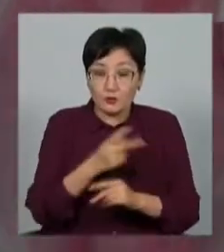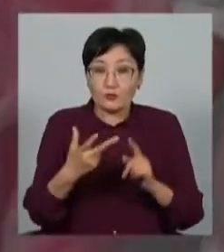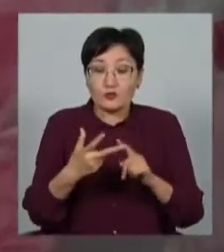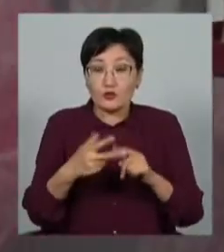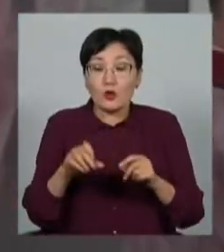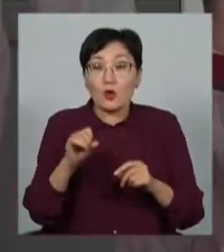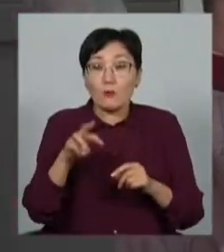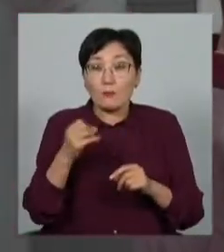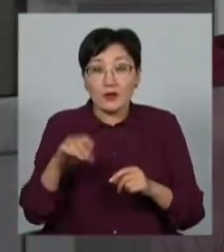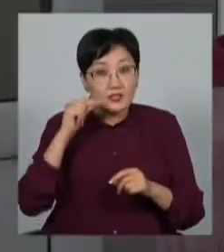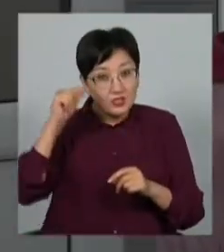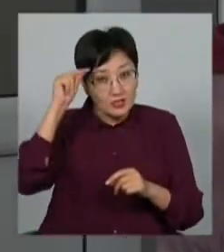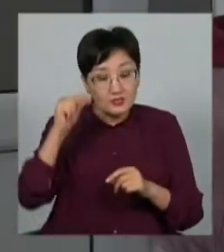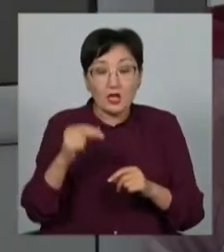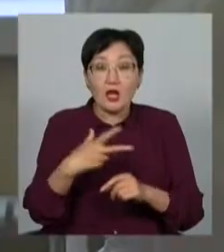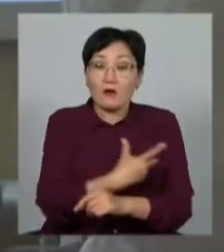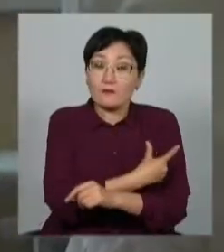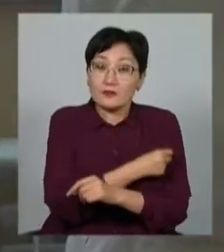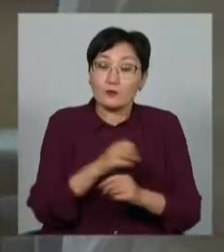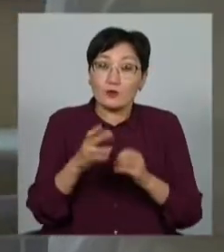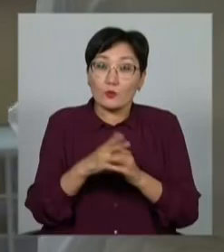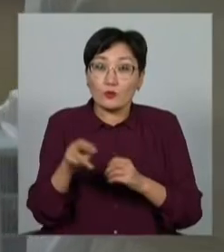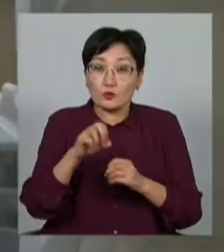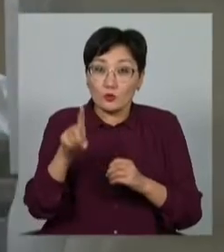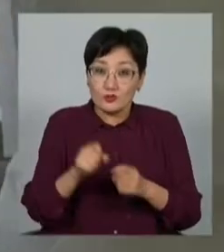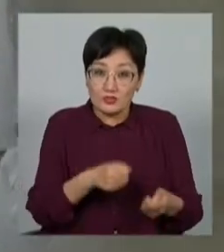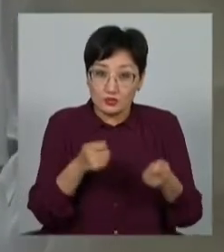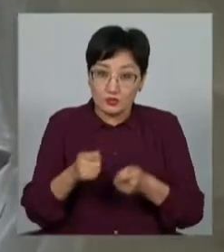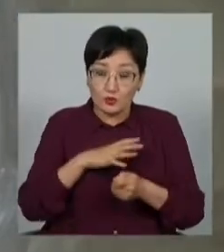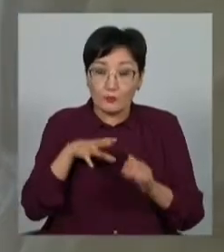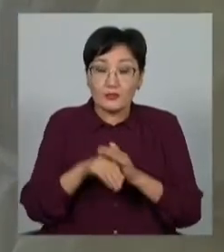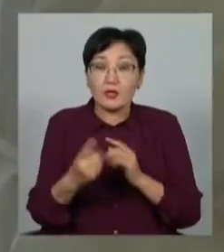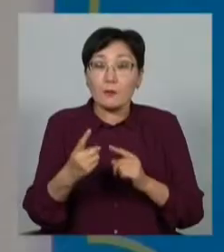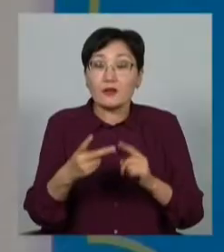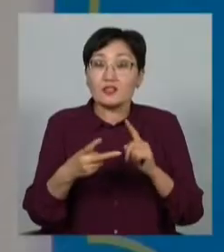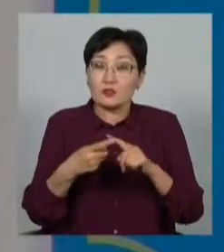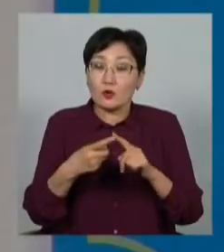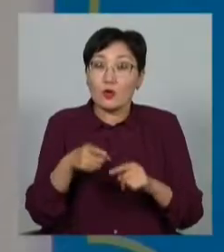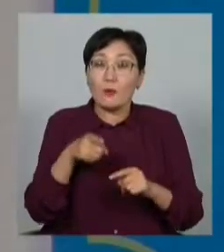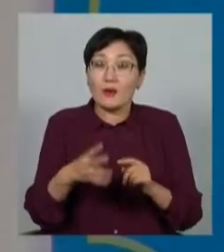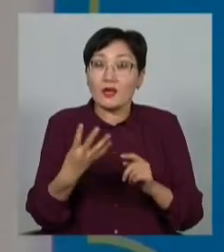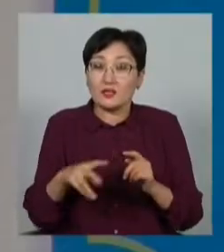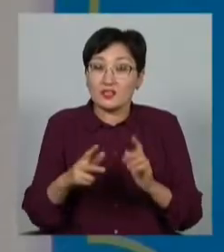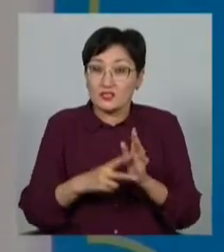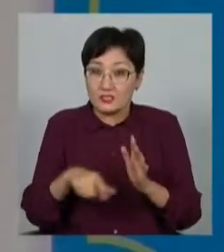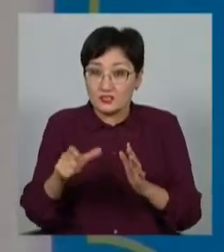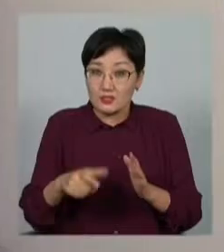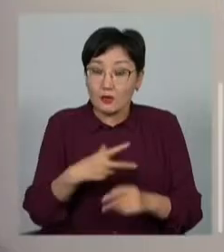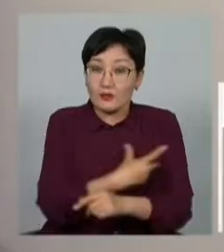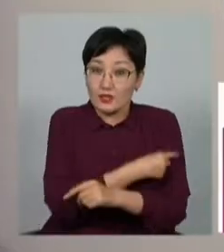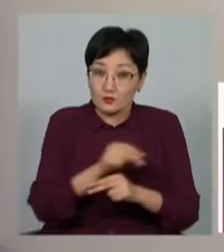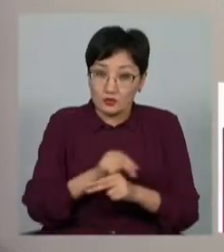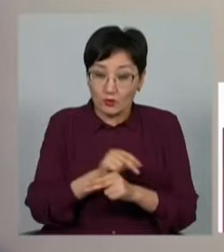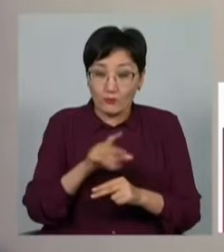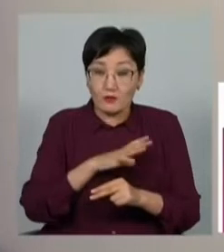мамыр күні қытайлық Шинофарм вакцинасының 15 дозасы жеткізілген. Оның бірінші компоненті 1048 адамға егіліпті. Біз